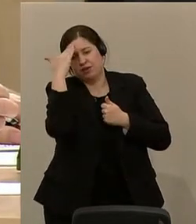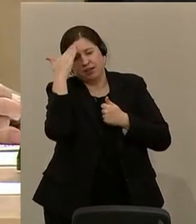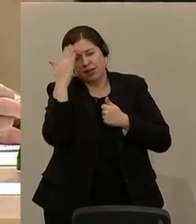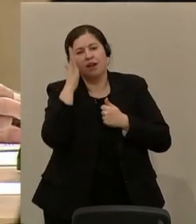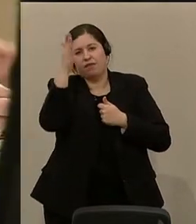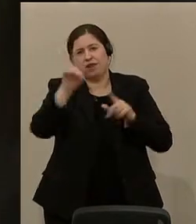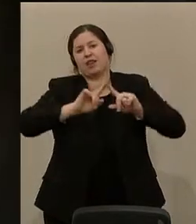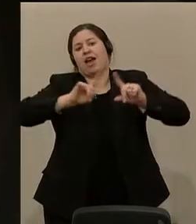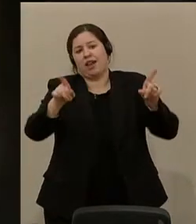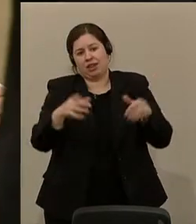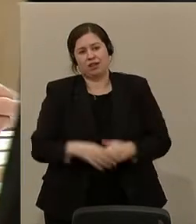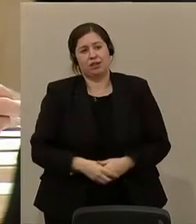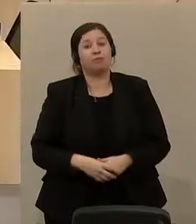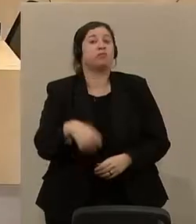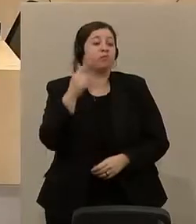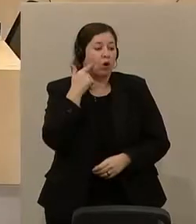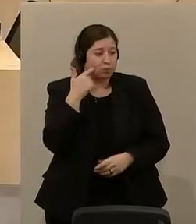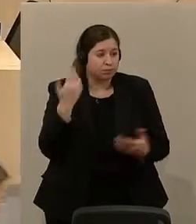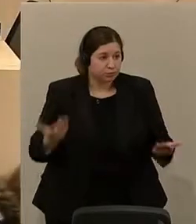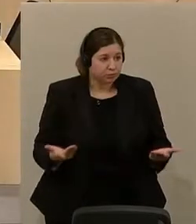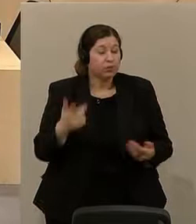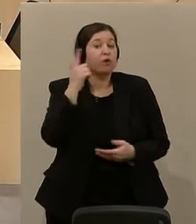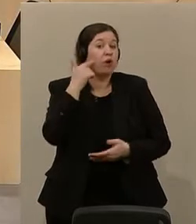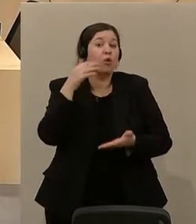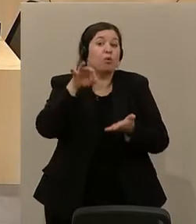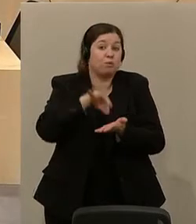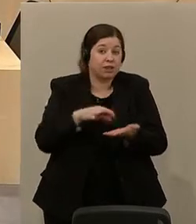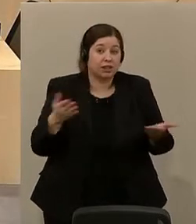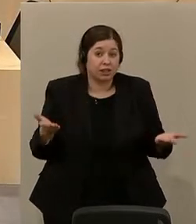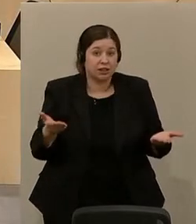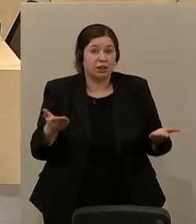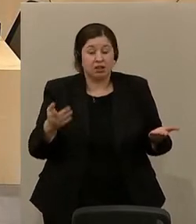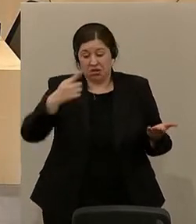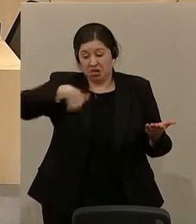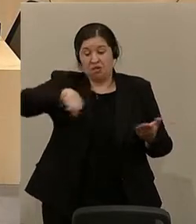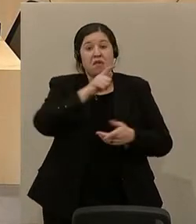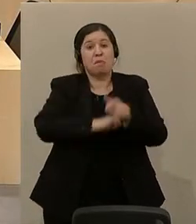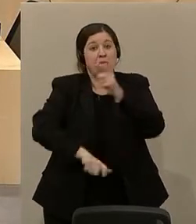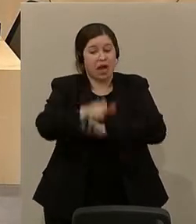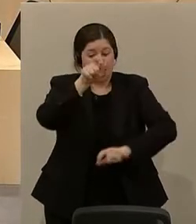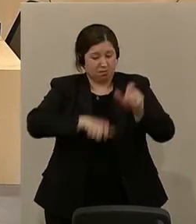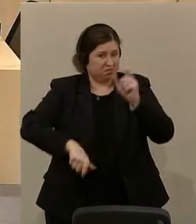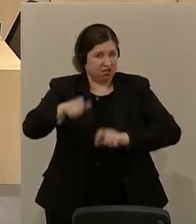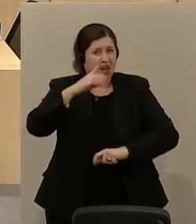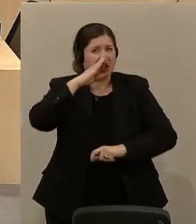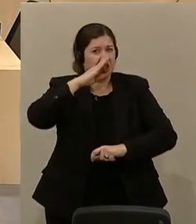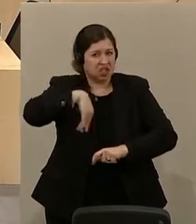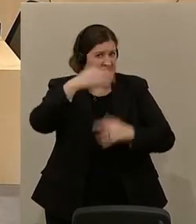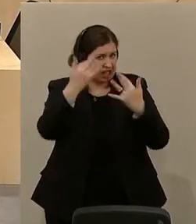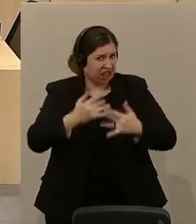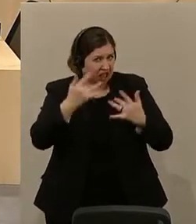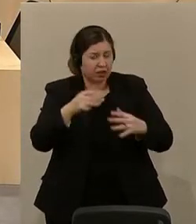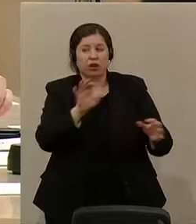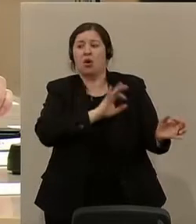wird und warum warum ist das passiert rechnen unsere beamten schlecht haben sie daran den schlechten job gemacht oder